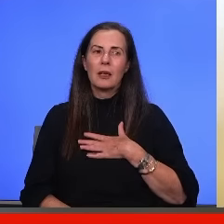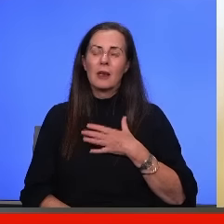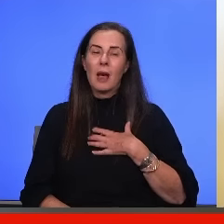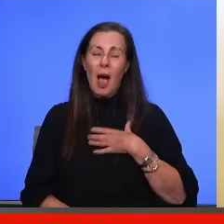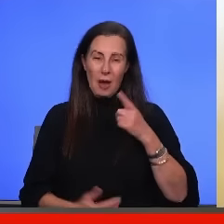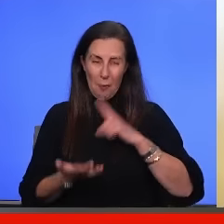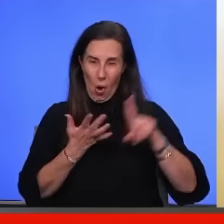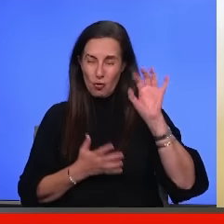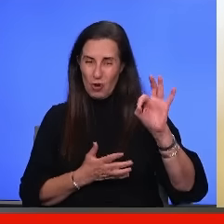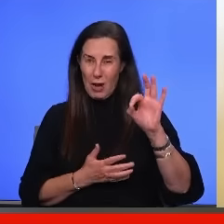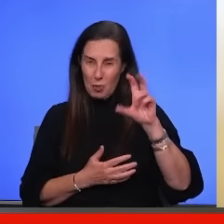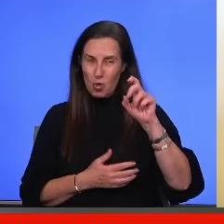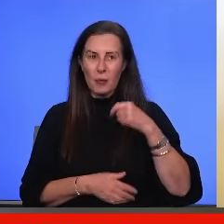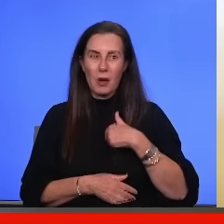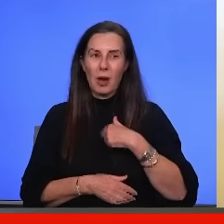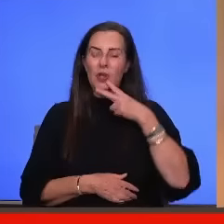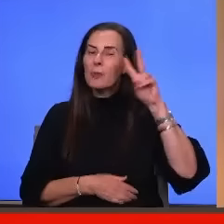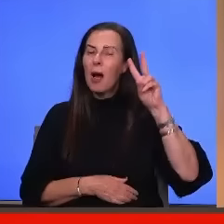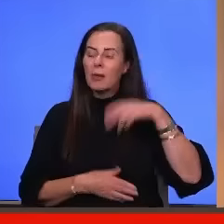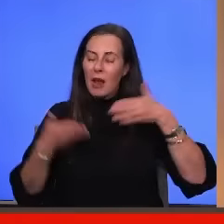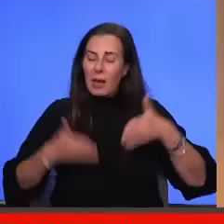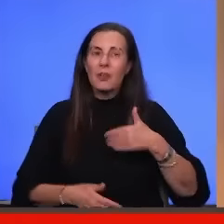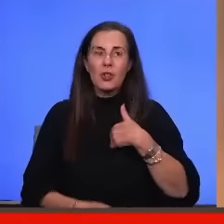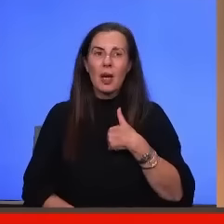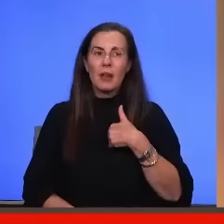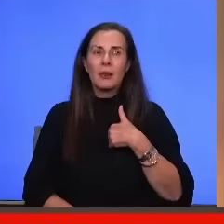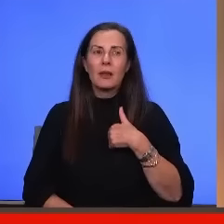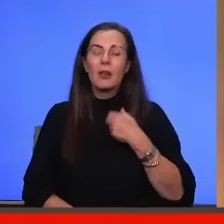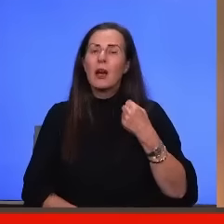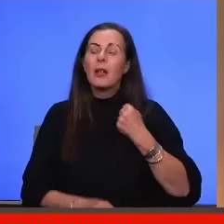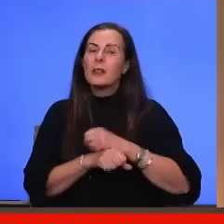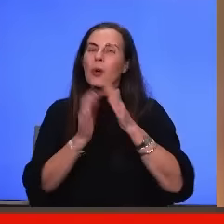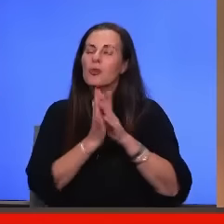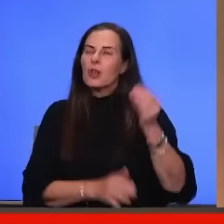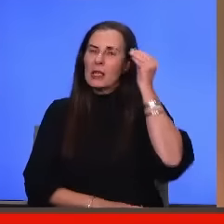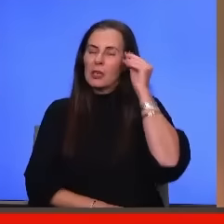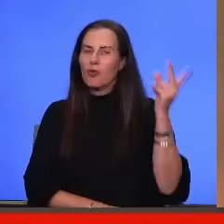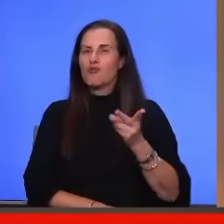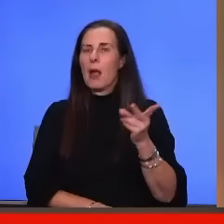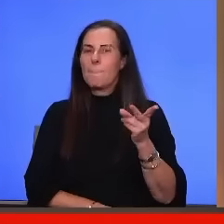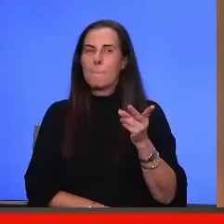ב-30 שלהם, אני נשבעתי להם על הקבר שאני אעשה את הכל כדי להנציח אותם.